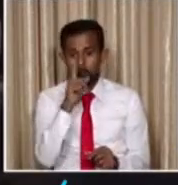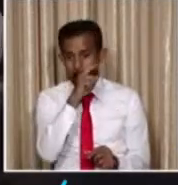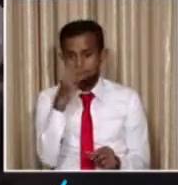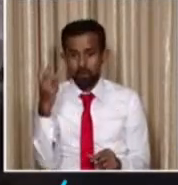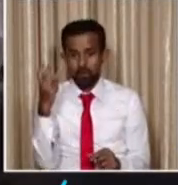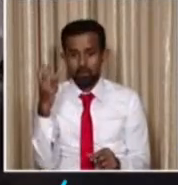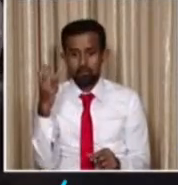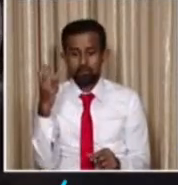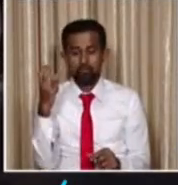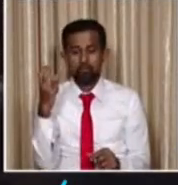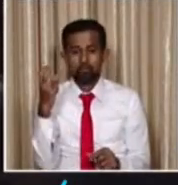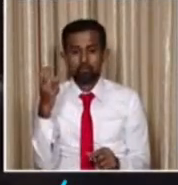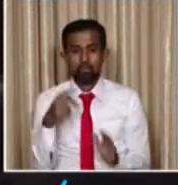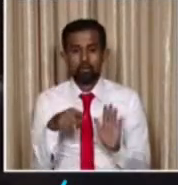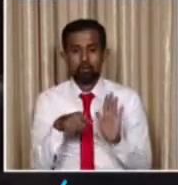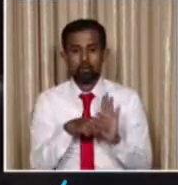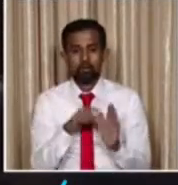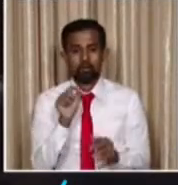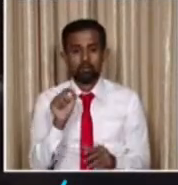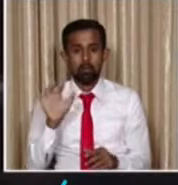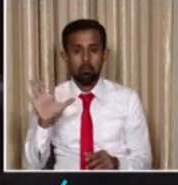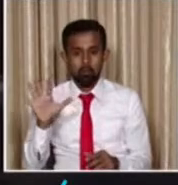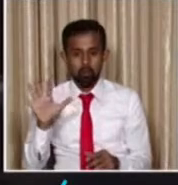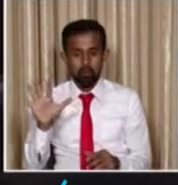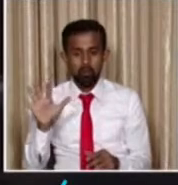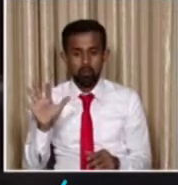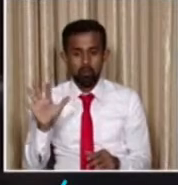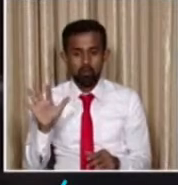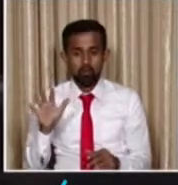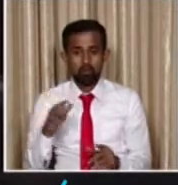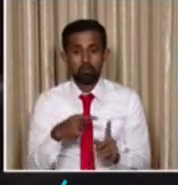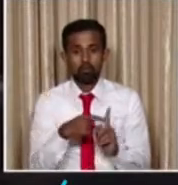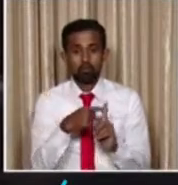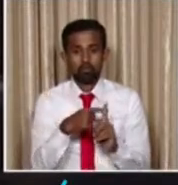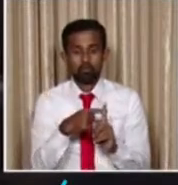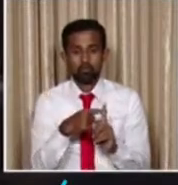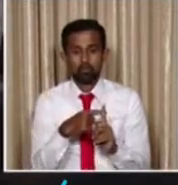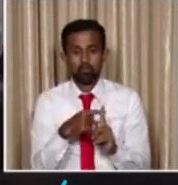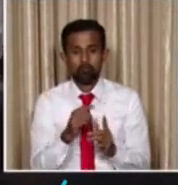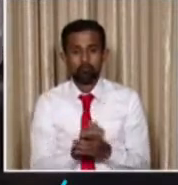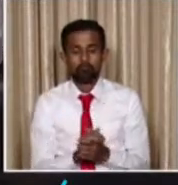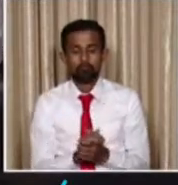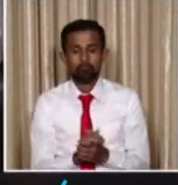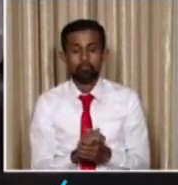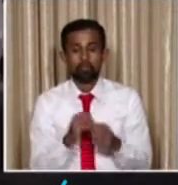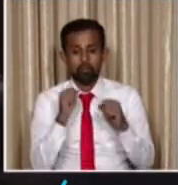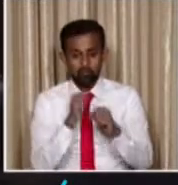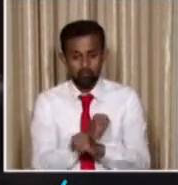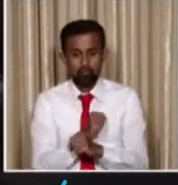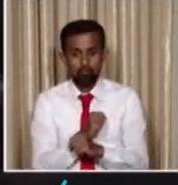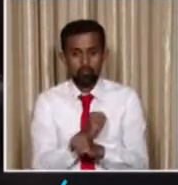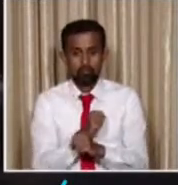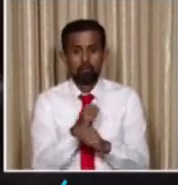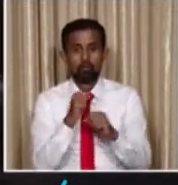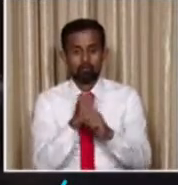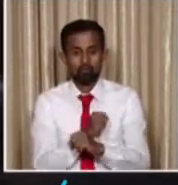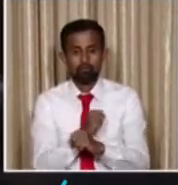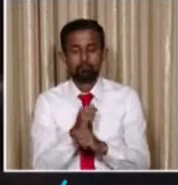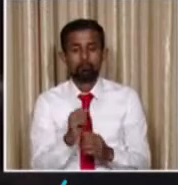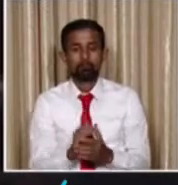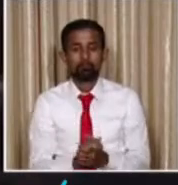ගත්තොත් ඍණ 0.5 තිබිච්ච වර්ධනය මේ ඒ කියන්නේ කඩාවැටීම නැත්නම් වර්ධනය නෙමෙයි